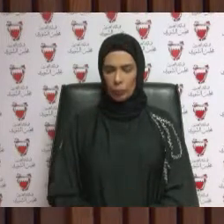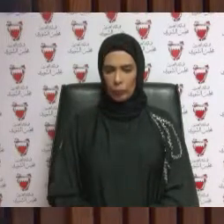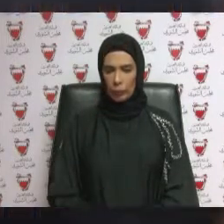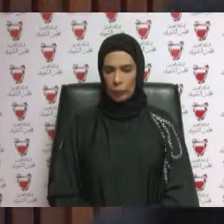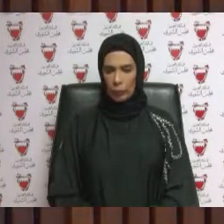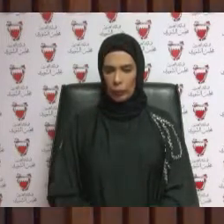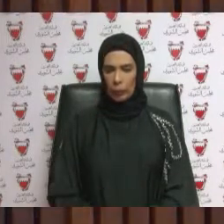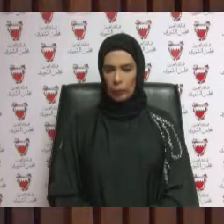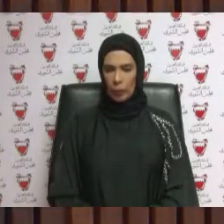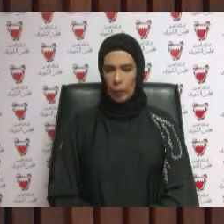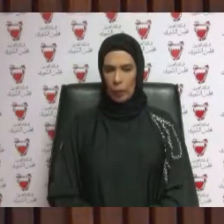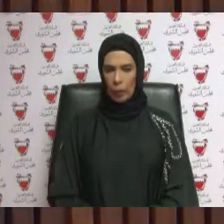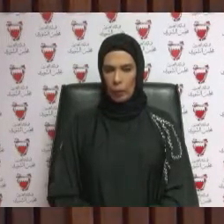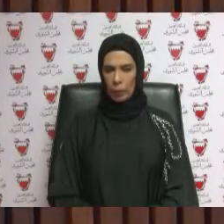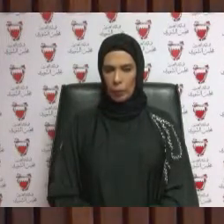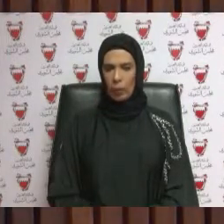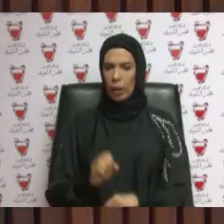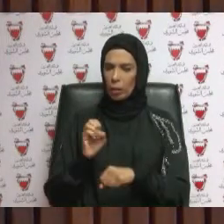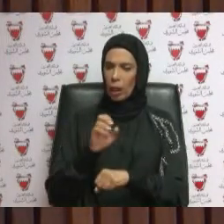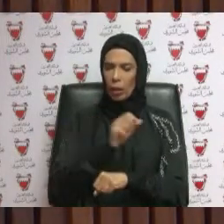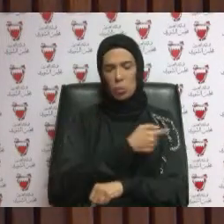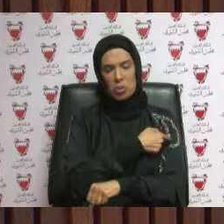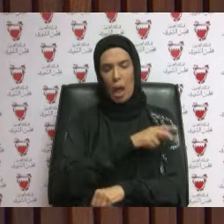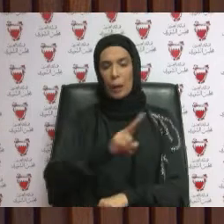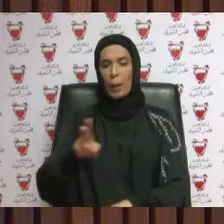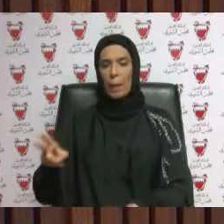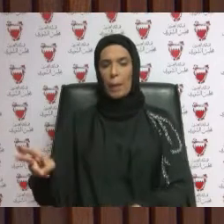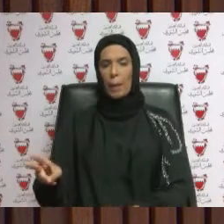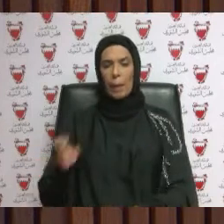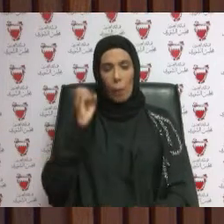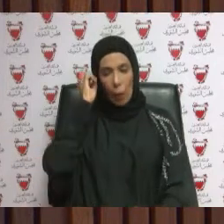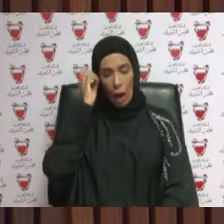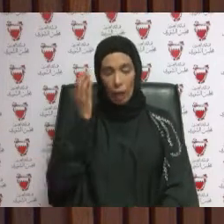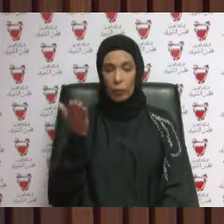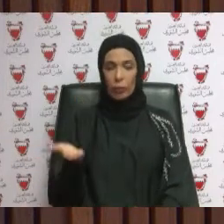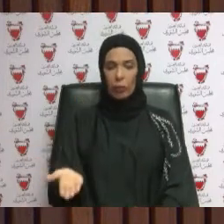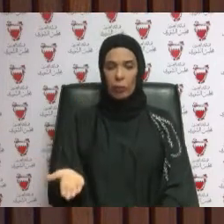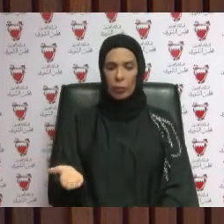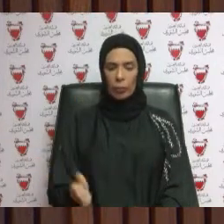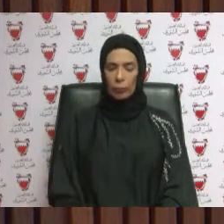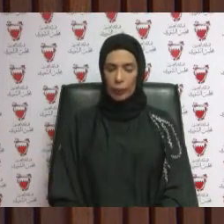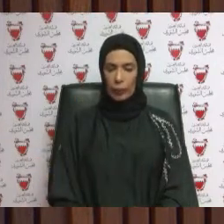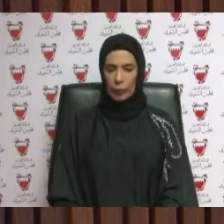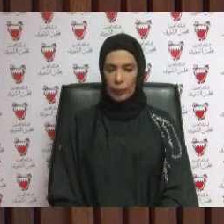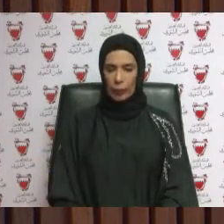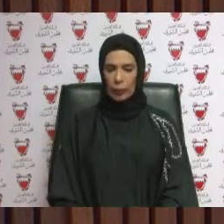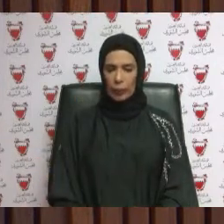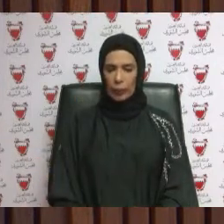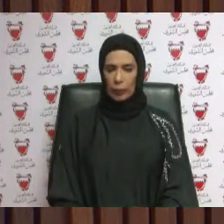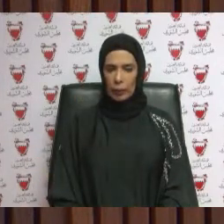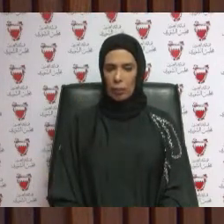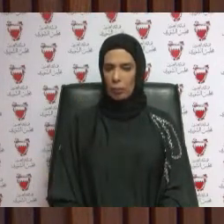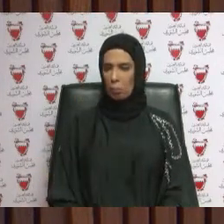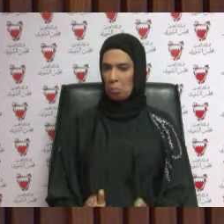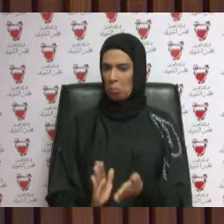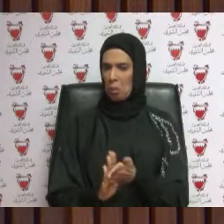ذكر في الخطاب التعليم وكذا. لذا أقترح على حضراتكم على معاليكم الإشادة إلى